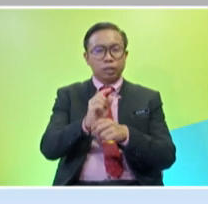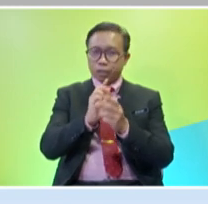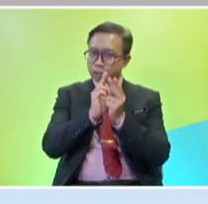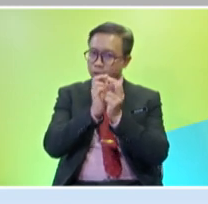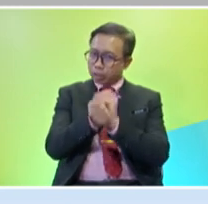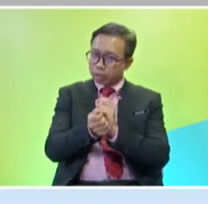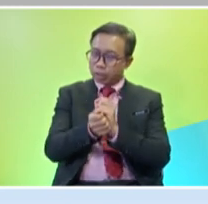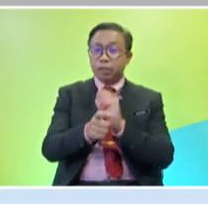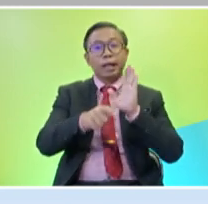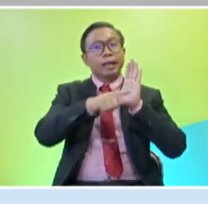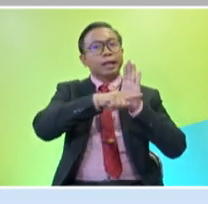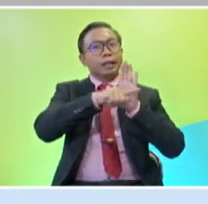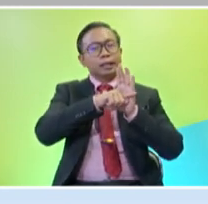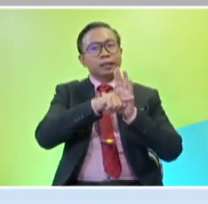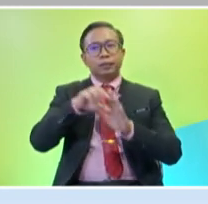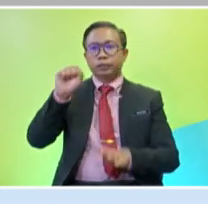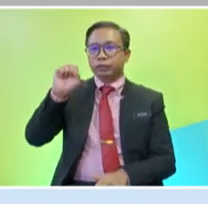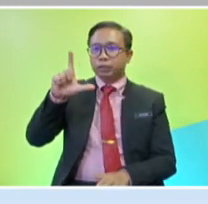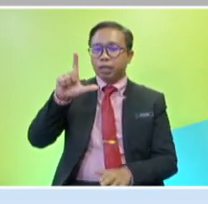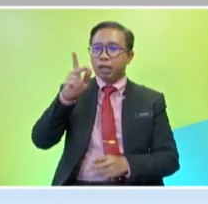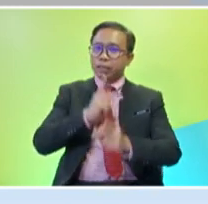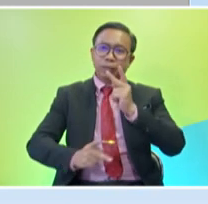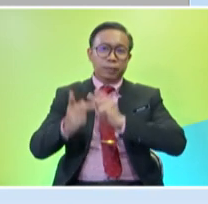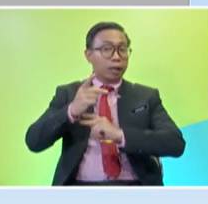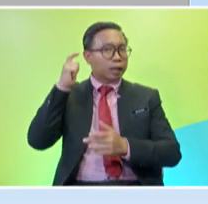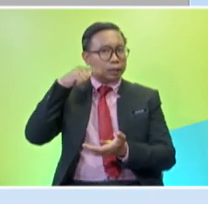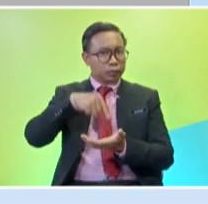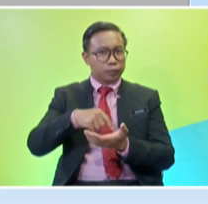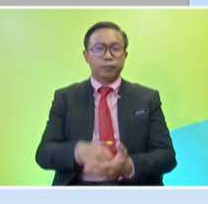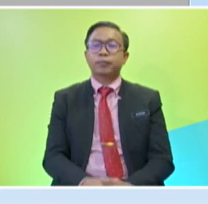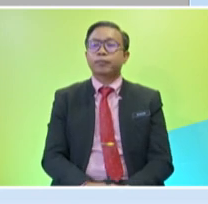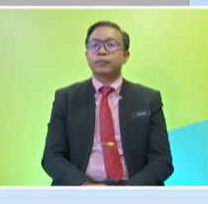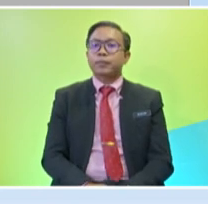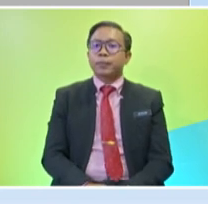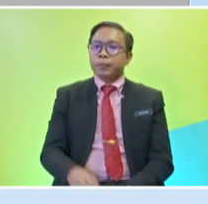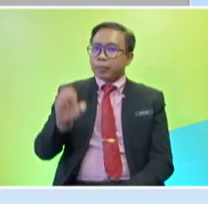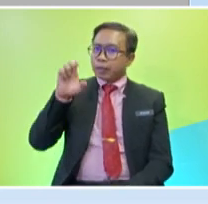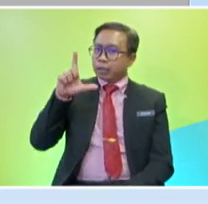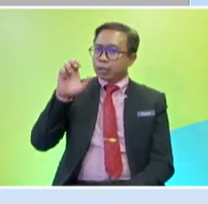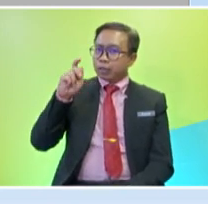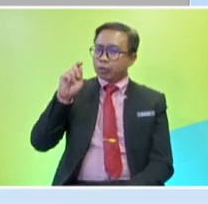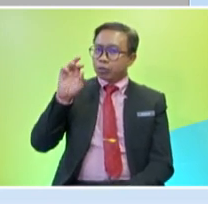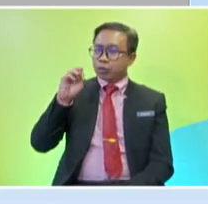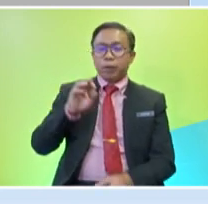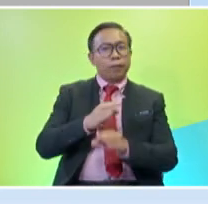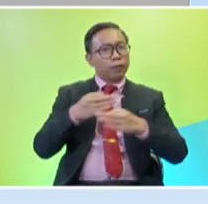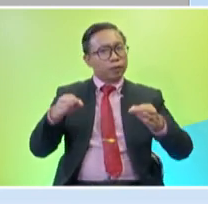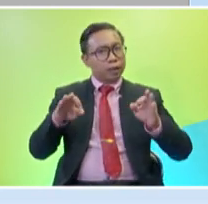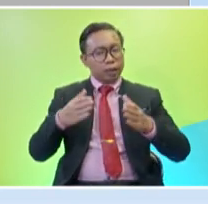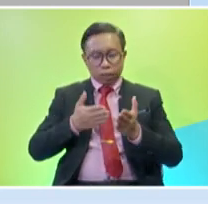Terminal negatif sel kimia tersebut jadi elektron yang terbebas tadi akan